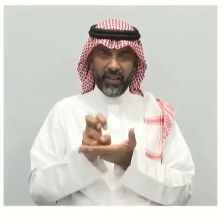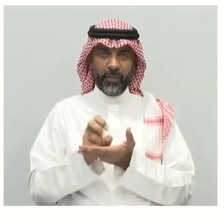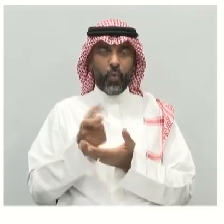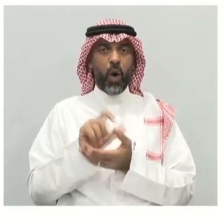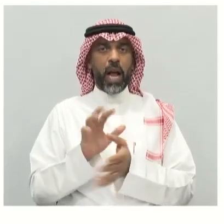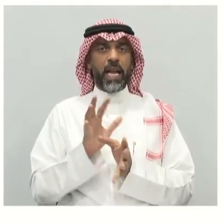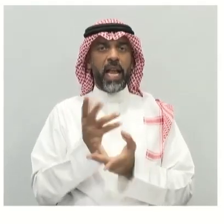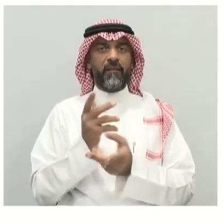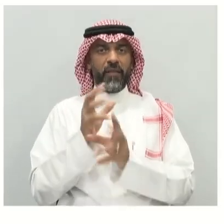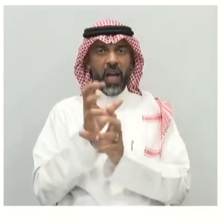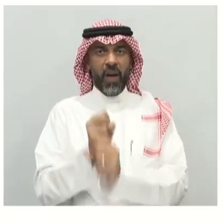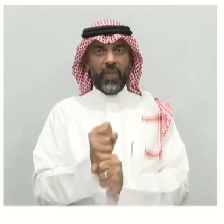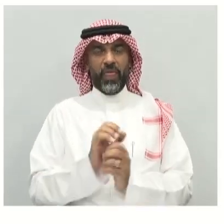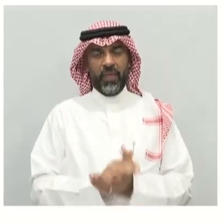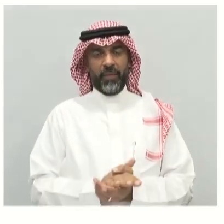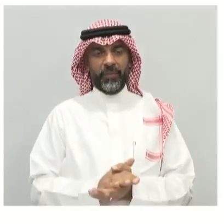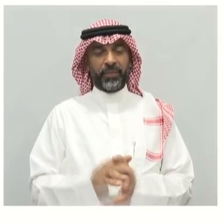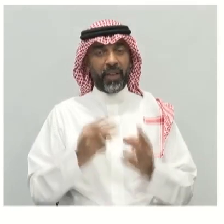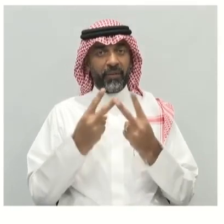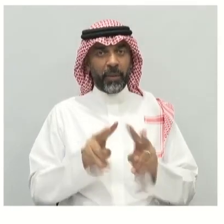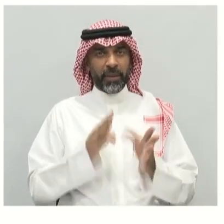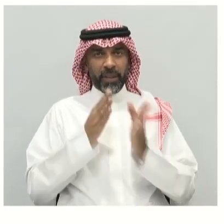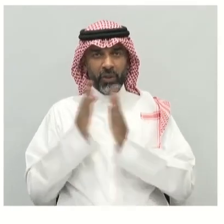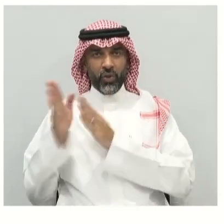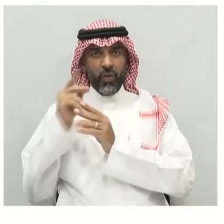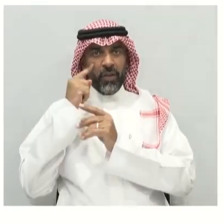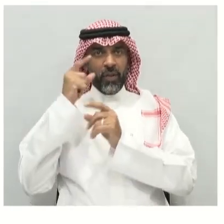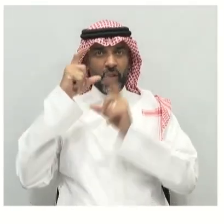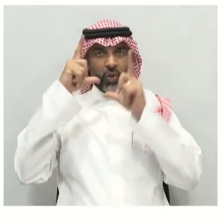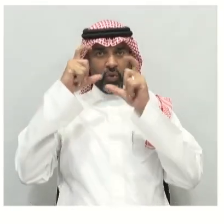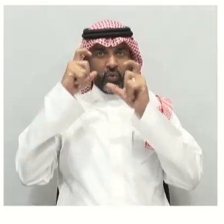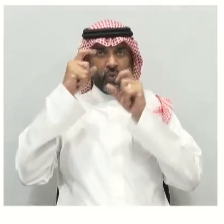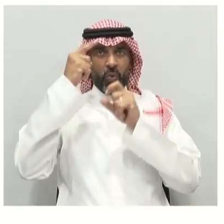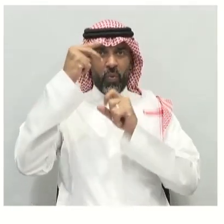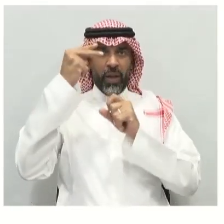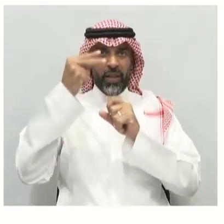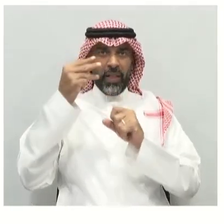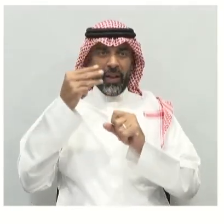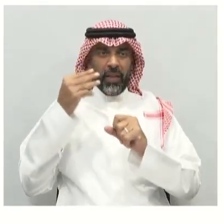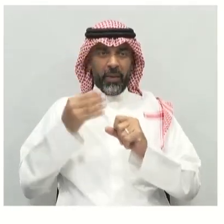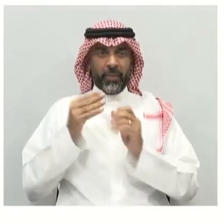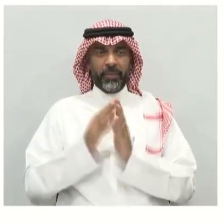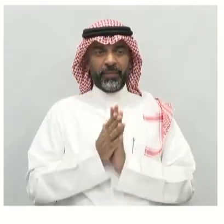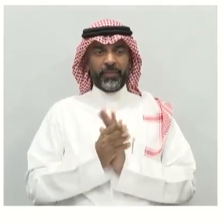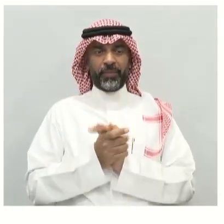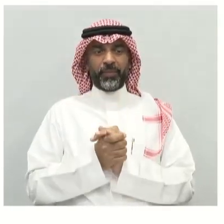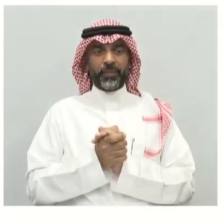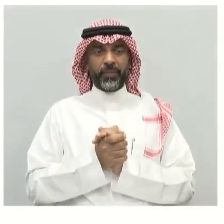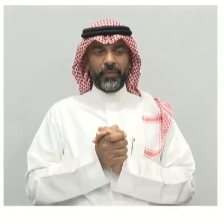نحافظ عليها طيب في البدايه عندنا الصوره التاليه بتتحدث عن